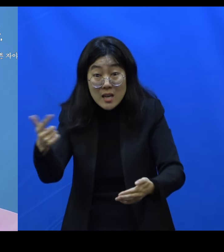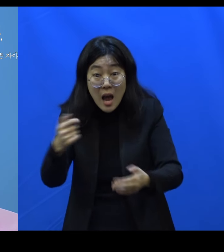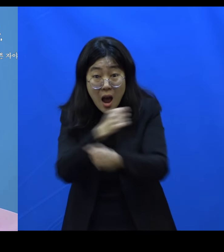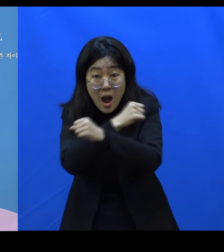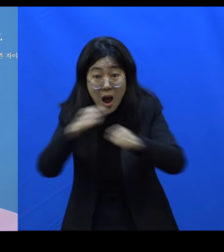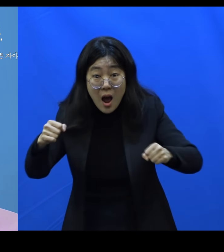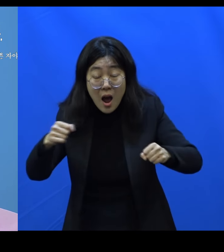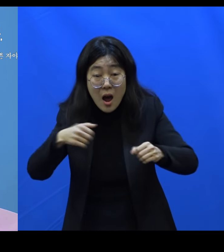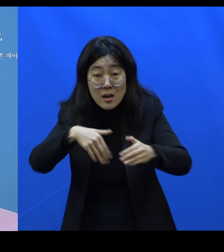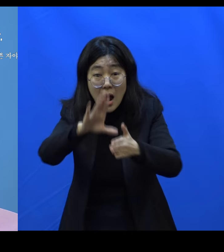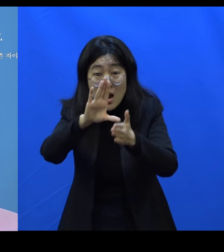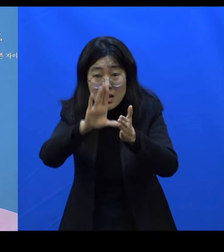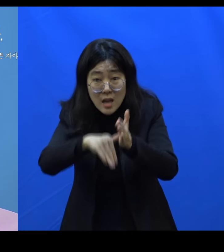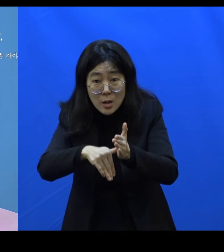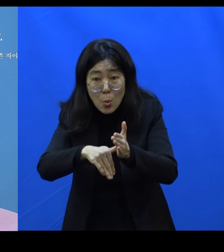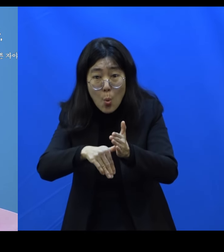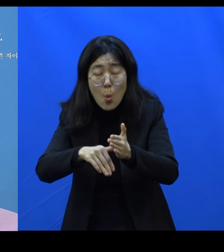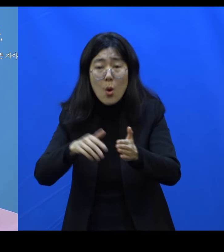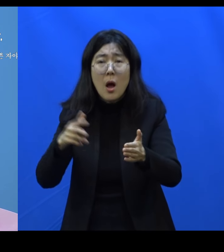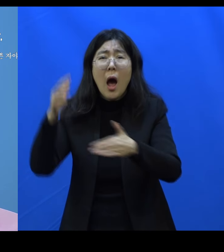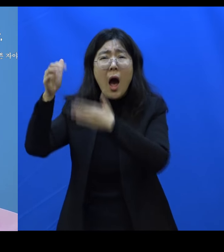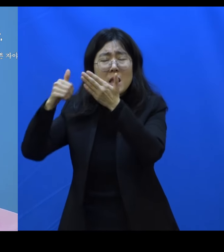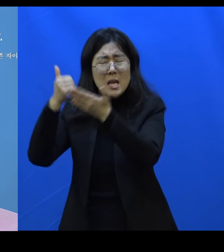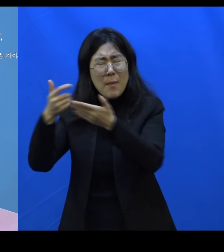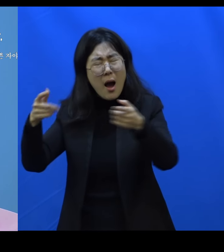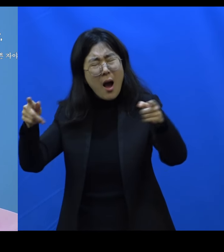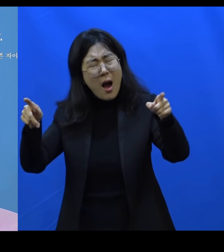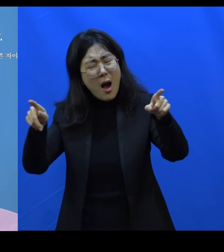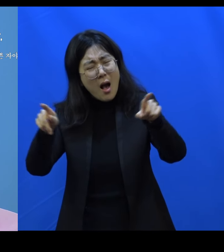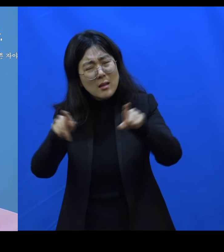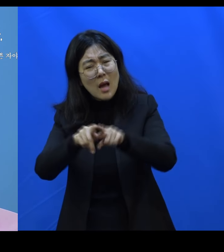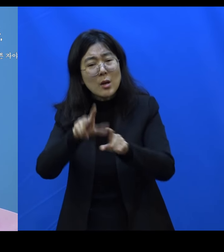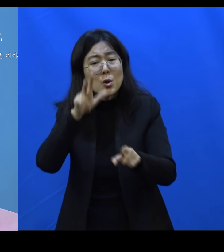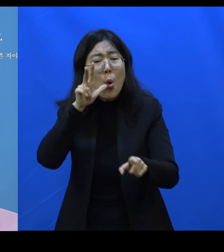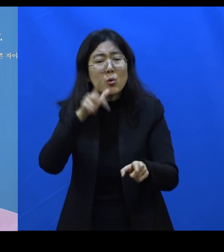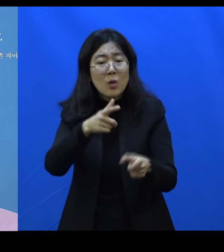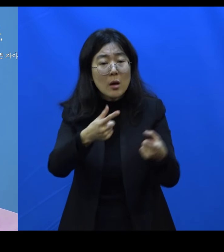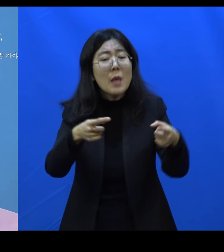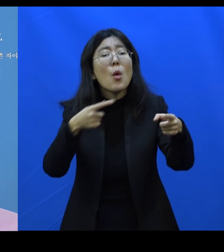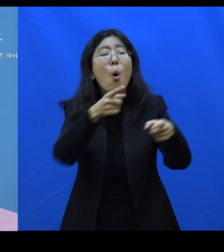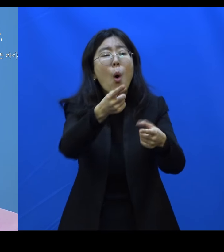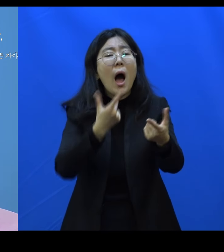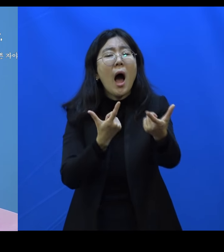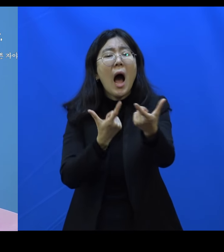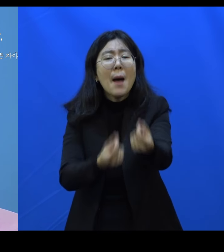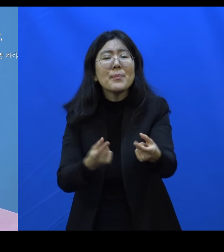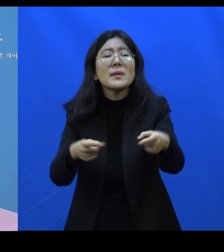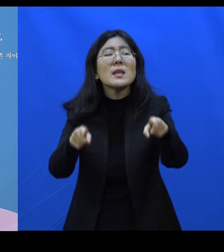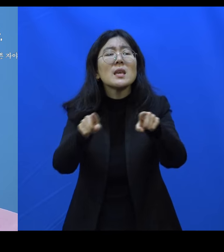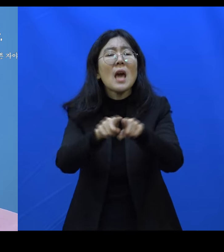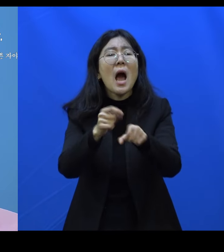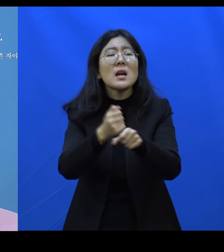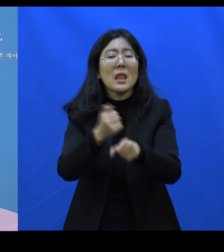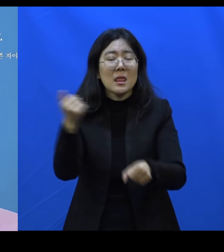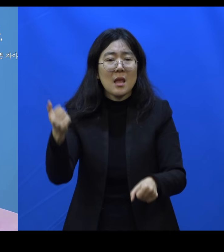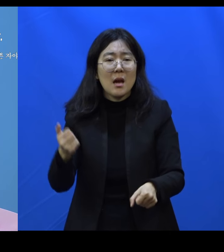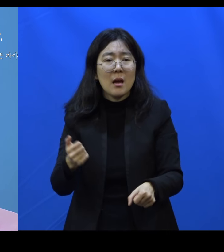백성들 앞서 인도하시는. 여수아에게 홀로 가라고 하지 않아요. 내가 너와 함께 하겠다고 그랬잖아요.